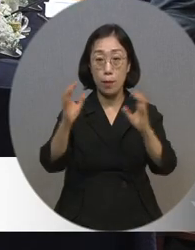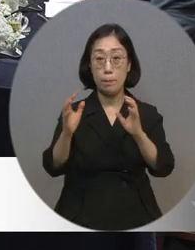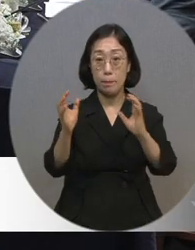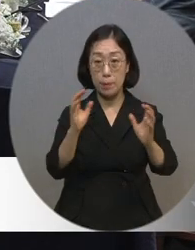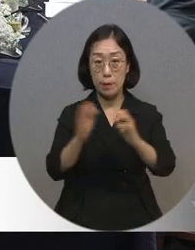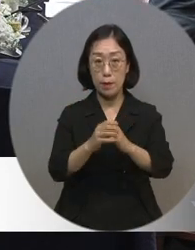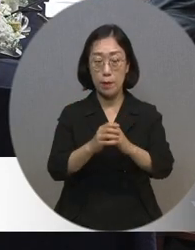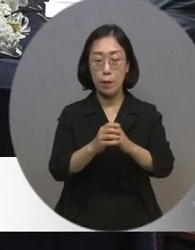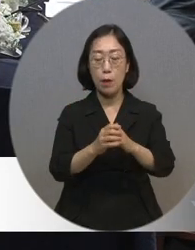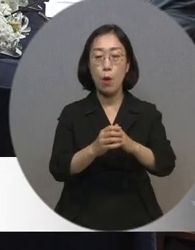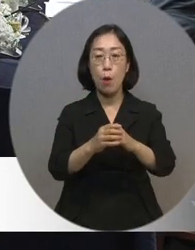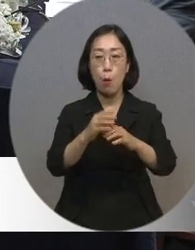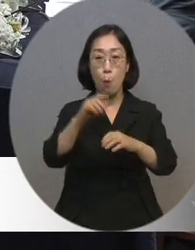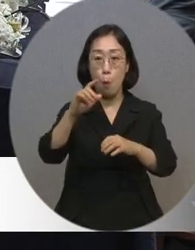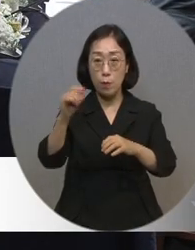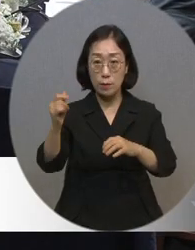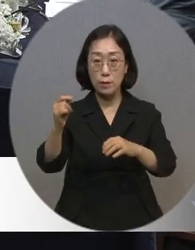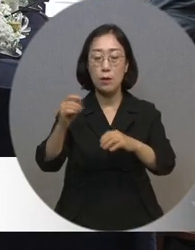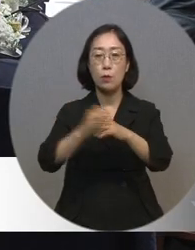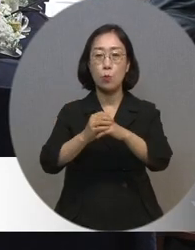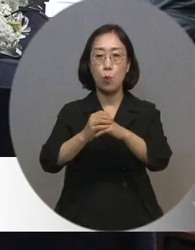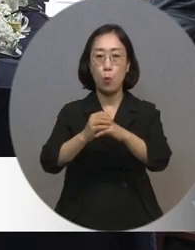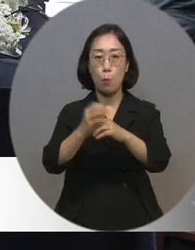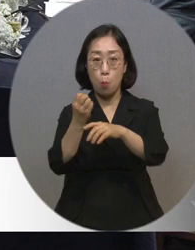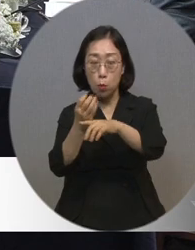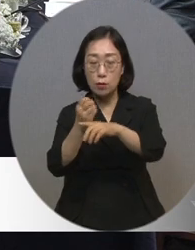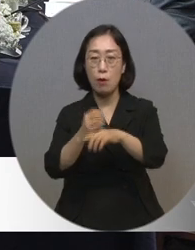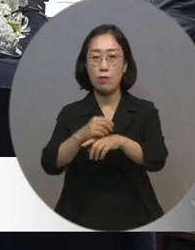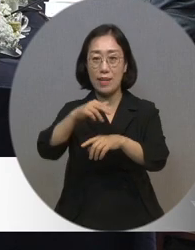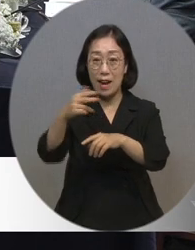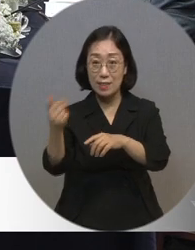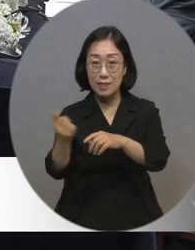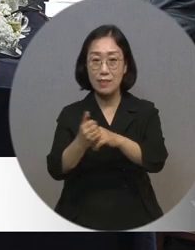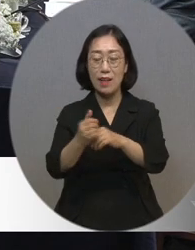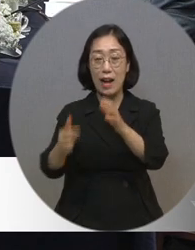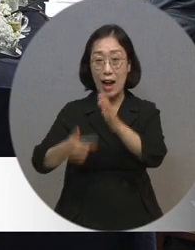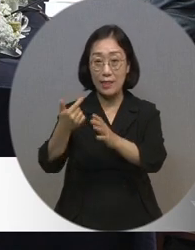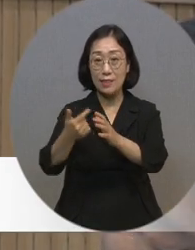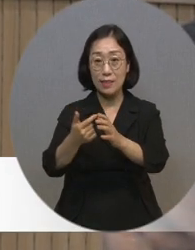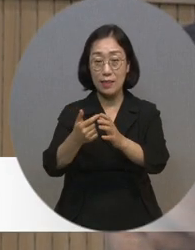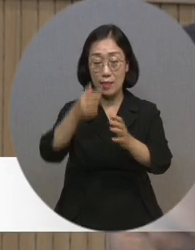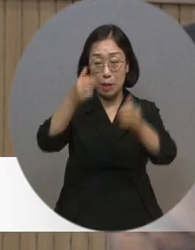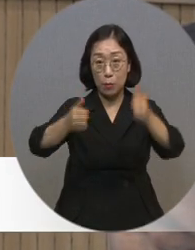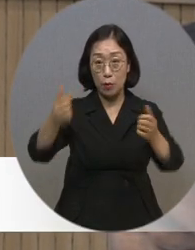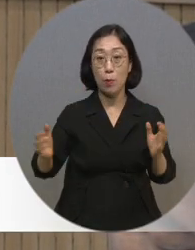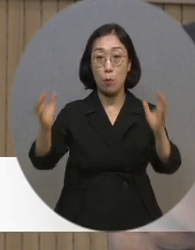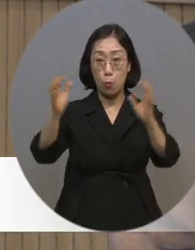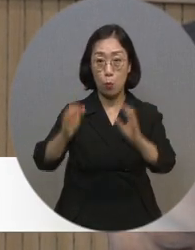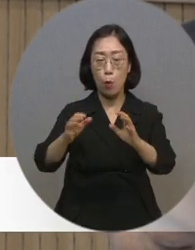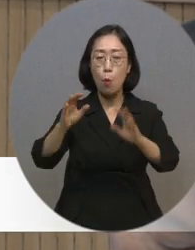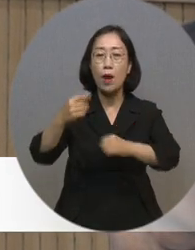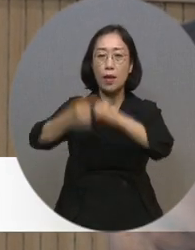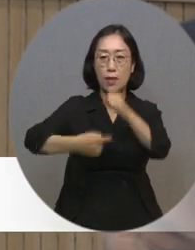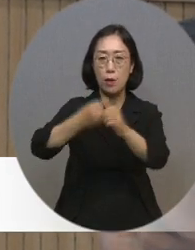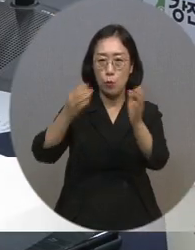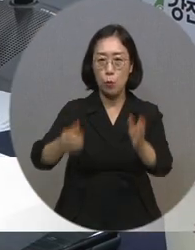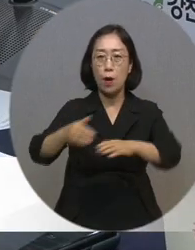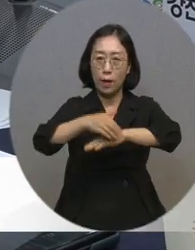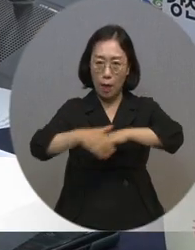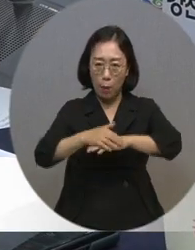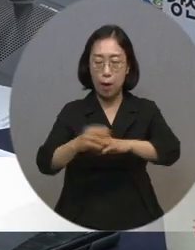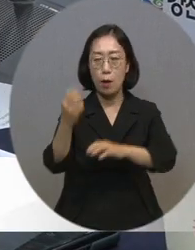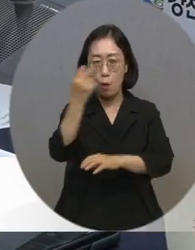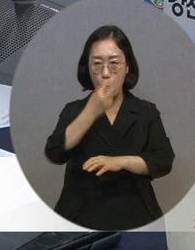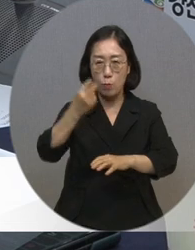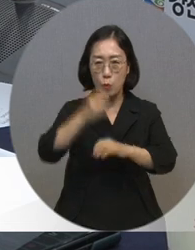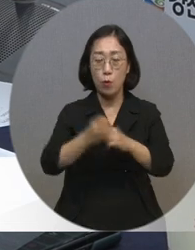고흥, 보성, 장흥, 강진군의 군수와 군의회 의장이 참석해 올해 사업 추진 현황을 검토하고